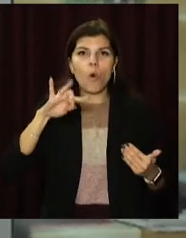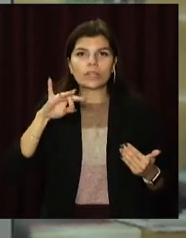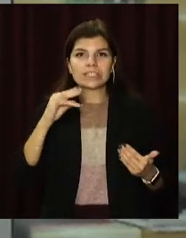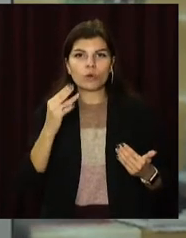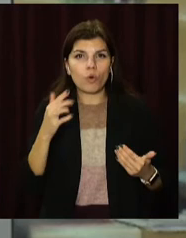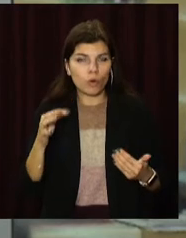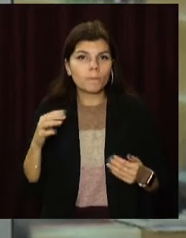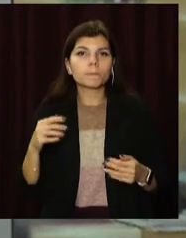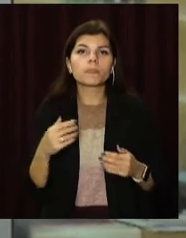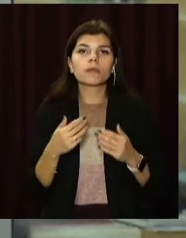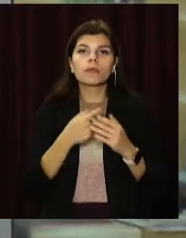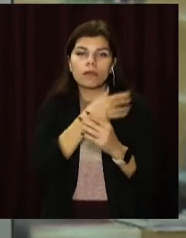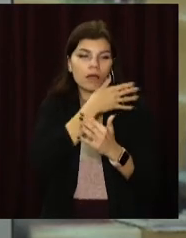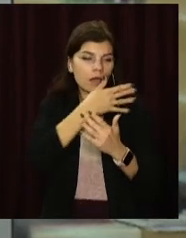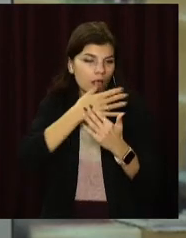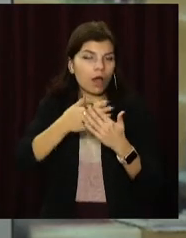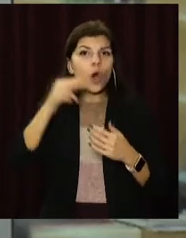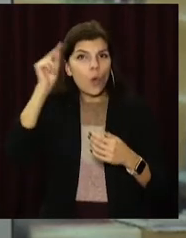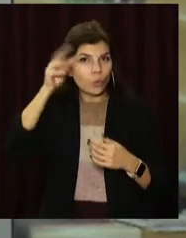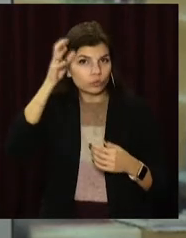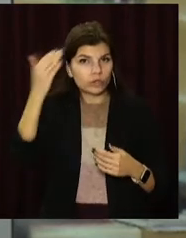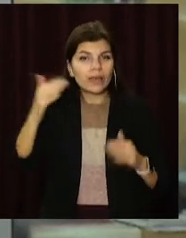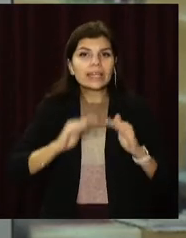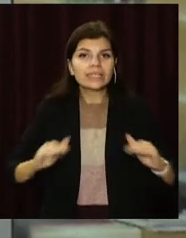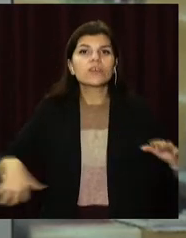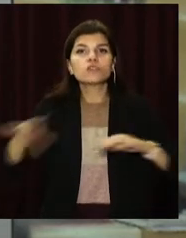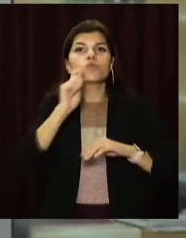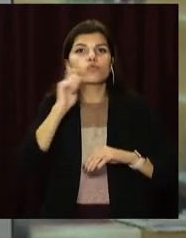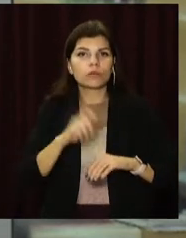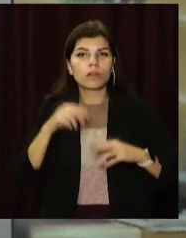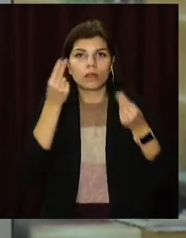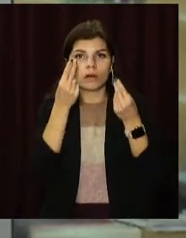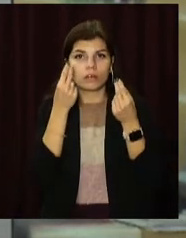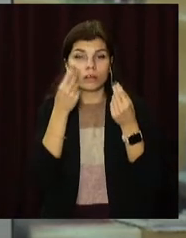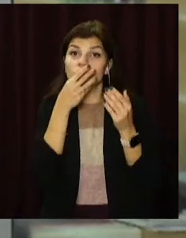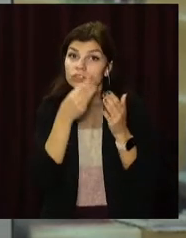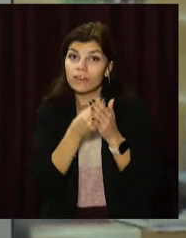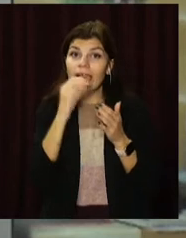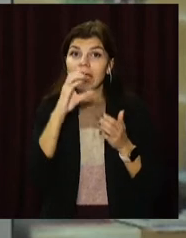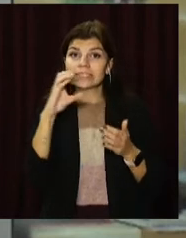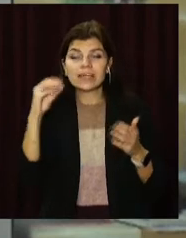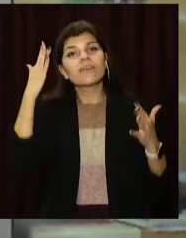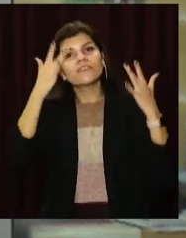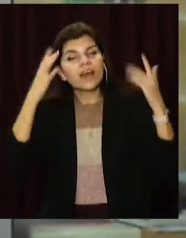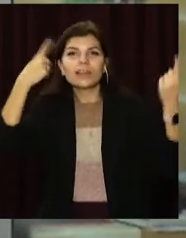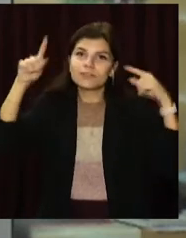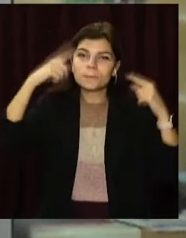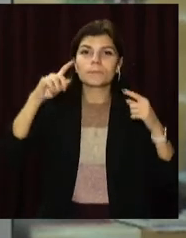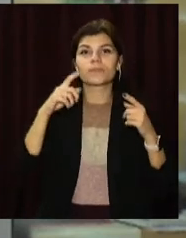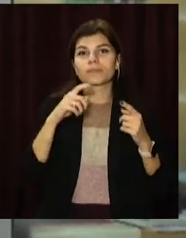ювілеїв від дня народження цього видатного вченого. Діти з усієї України надсилали свої есе, роздуми, фентезі,